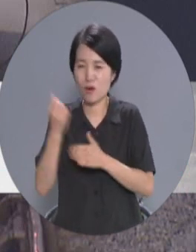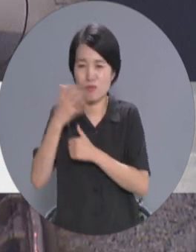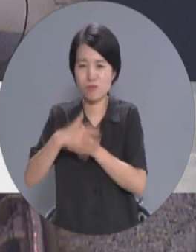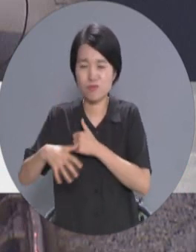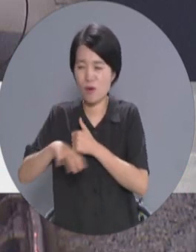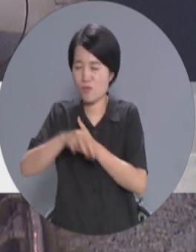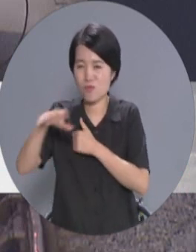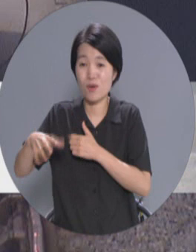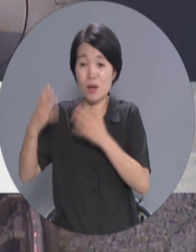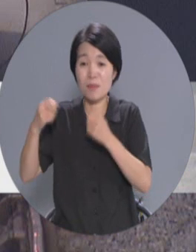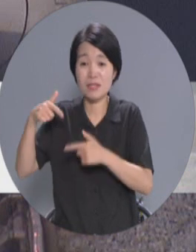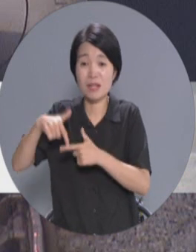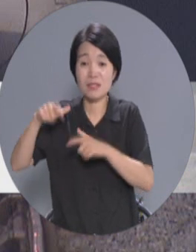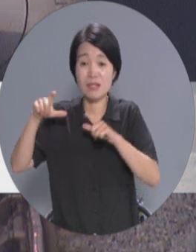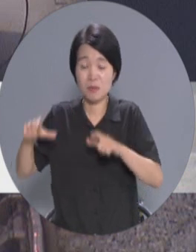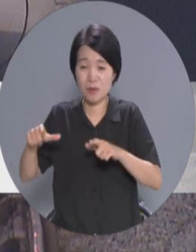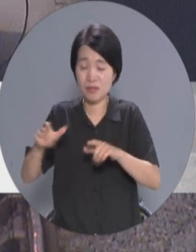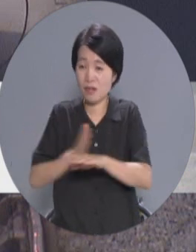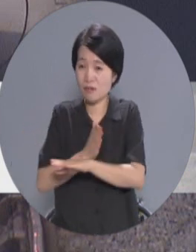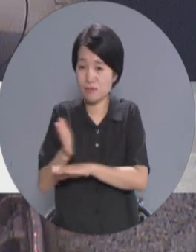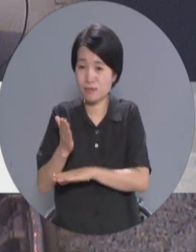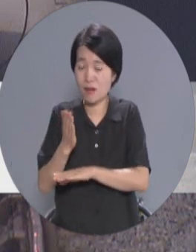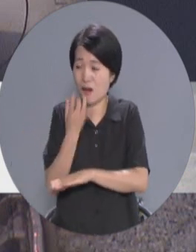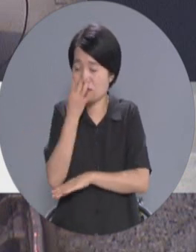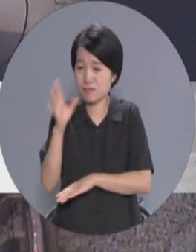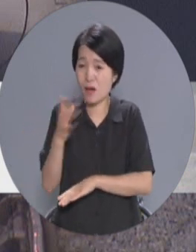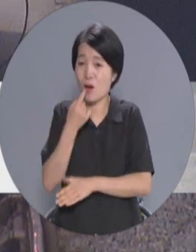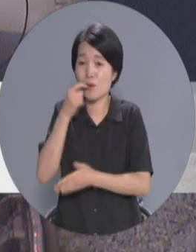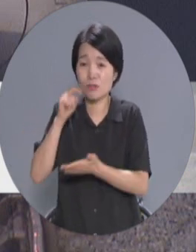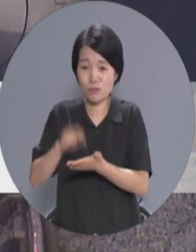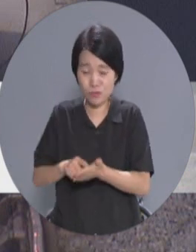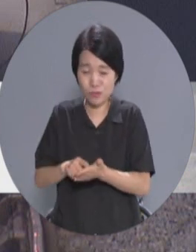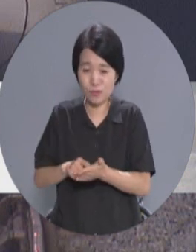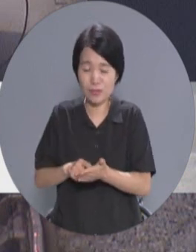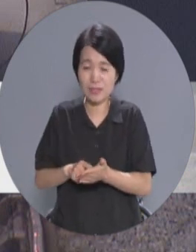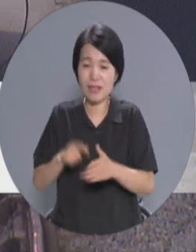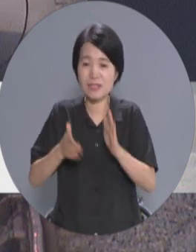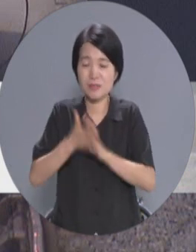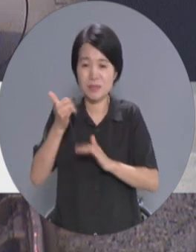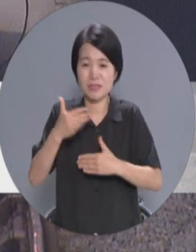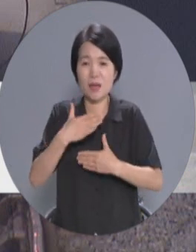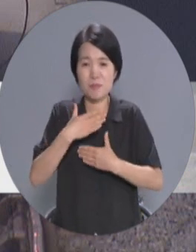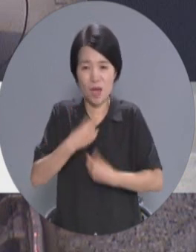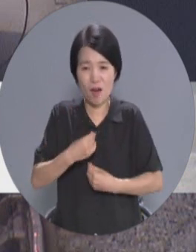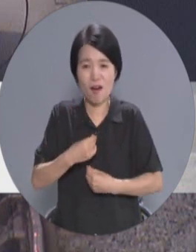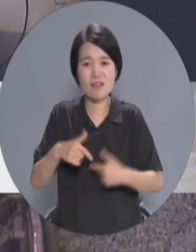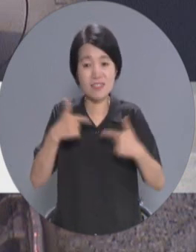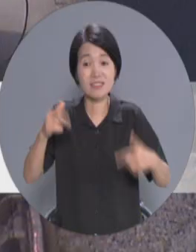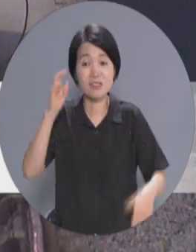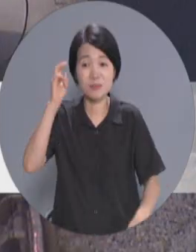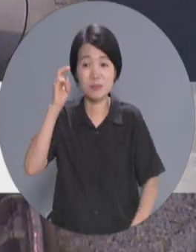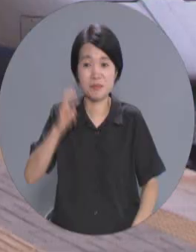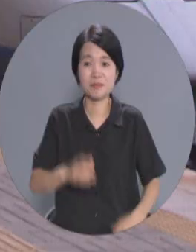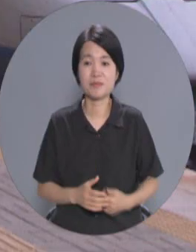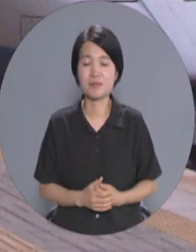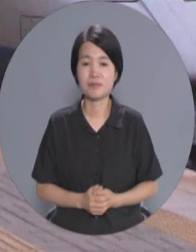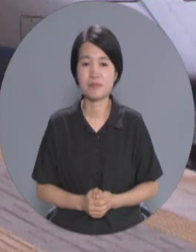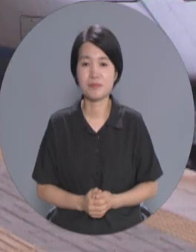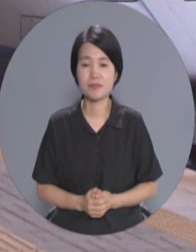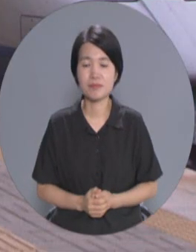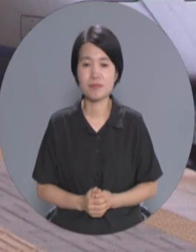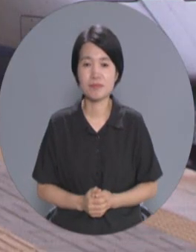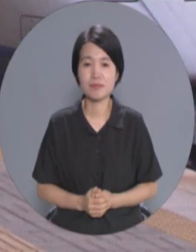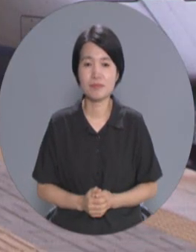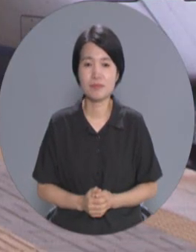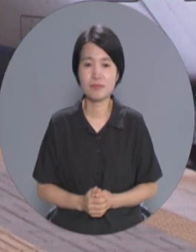인프라가 밀집한 강남권과의 접근성이 좋아져 시민들의 교통 편의가 나아질 것으로 보입니다.